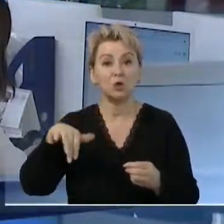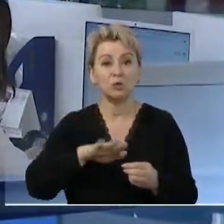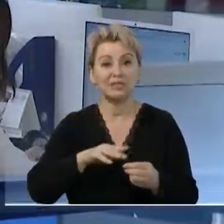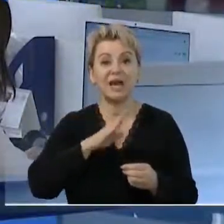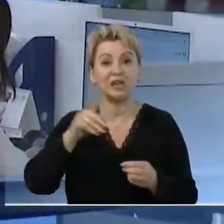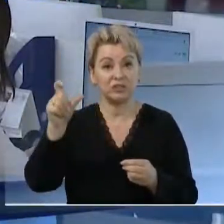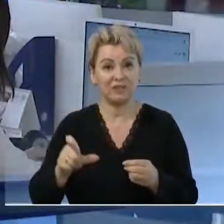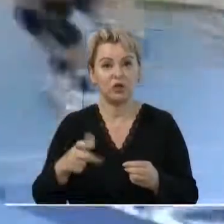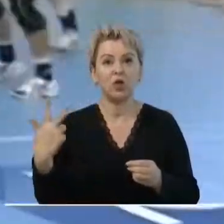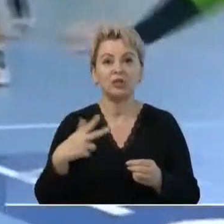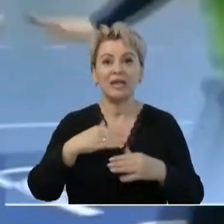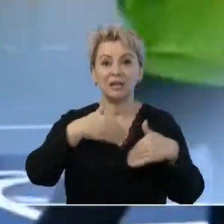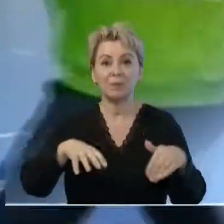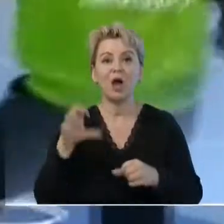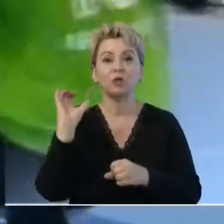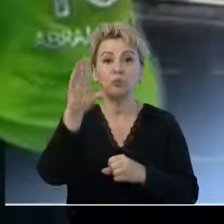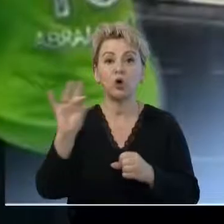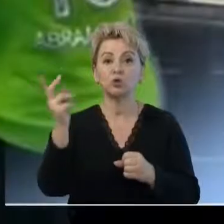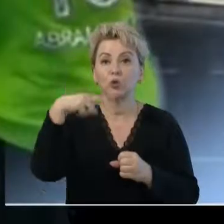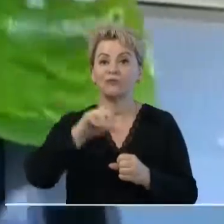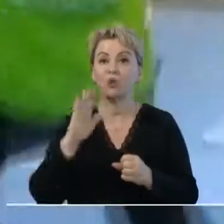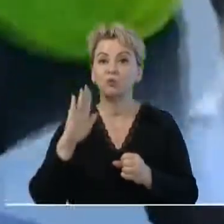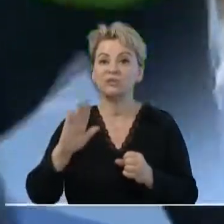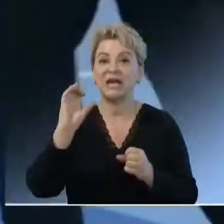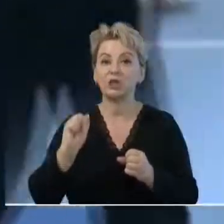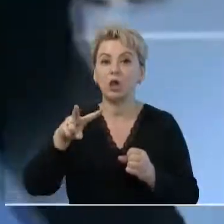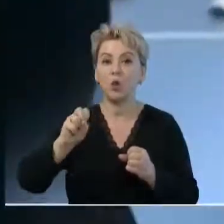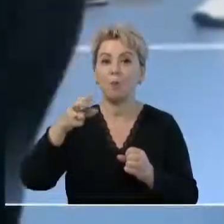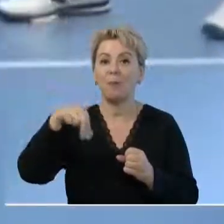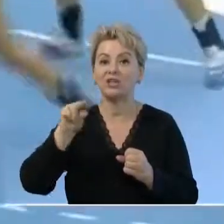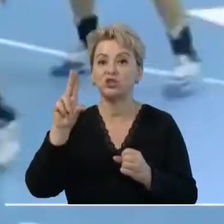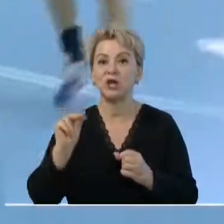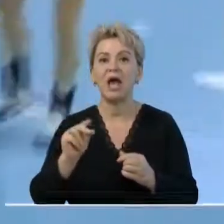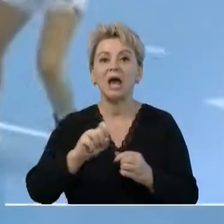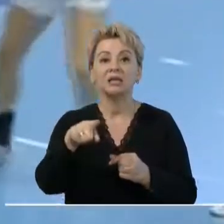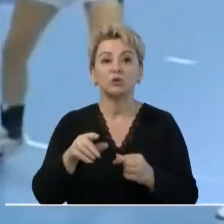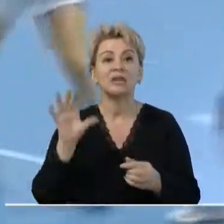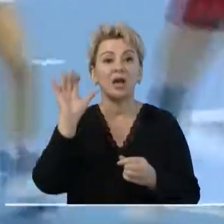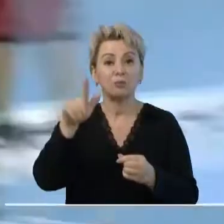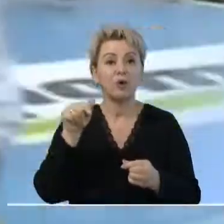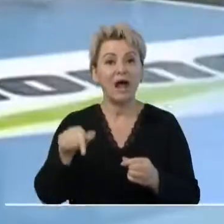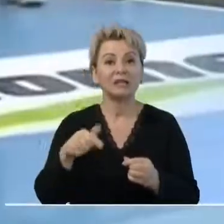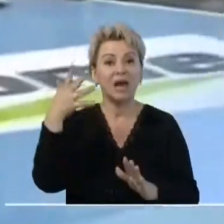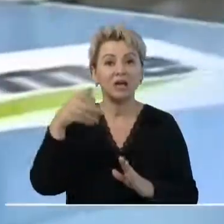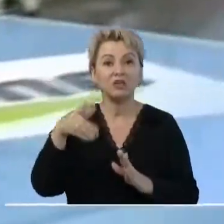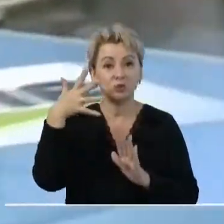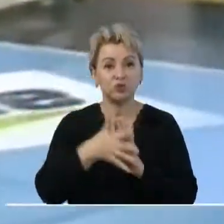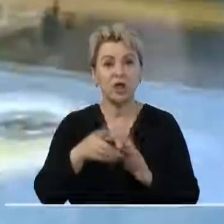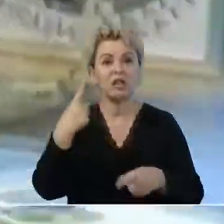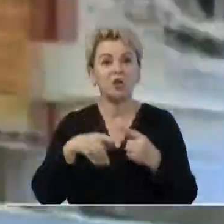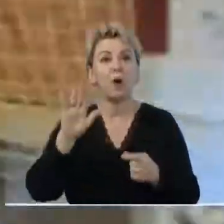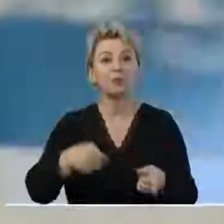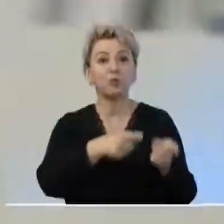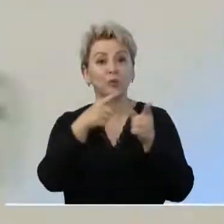титулованная белоруска. Третьим линейным в гандбольном Ростов-Доне станет Анастасия Лобач. Азы гандбола минчанка постигала на родине,